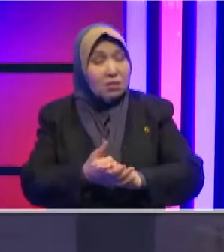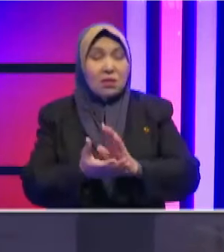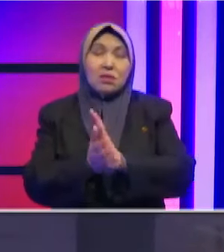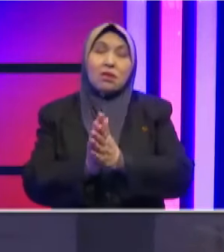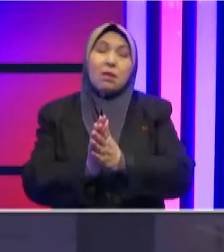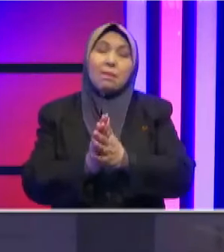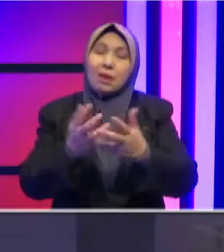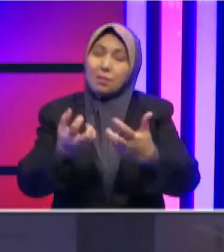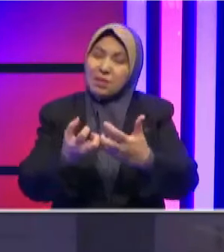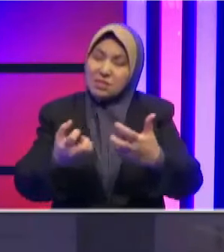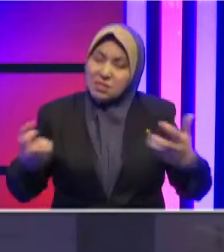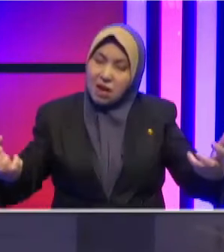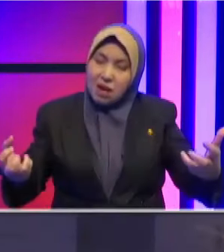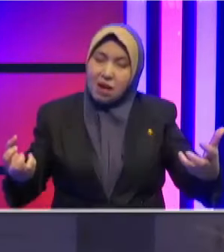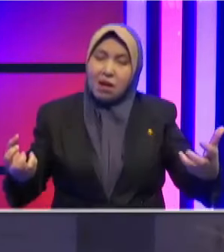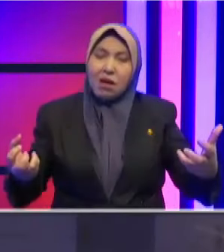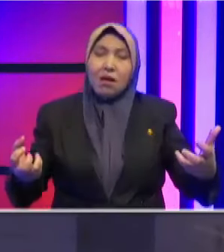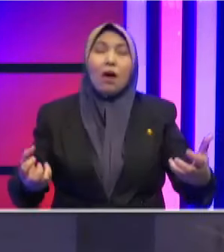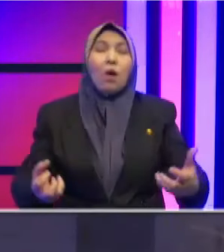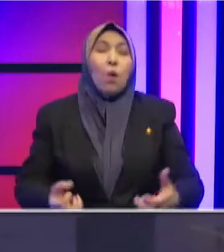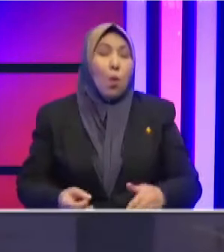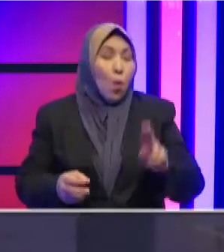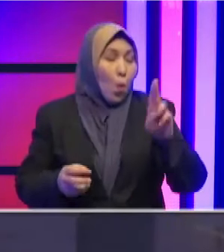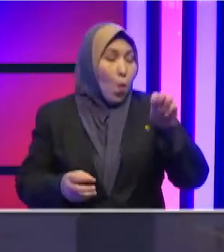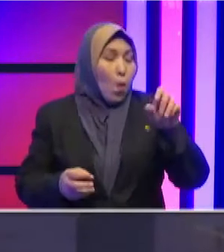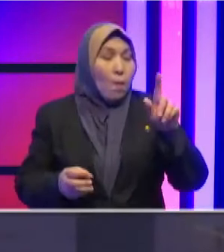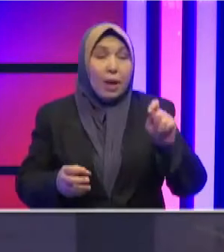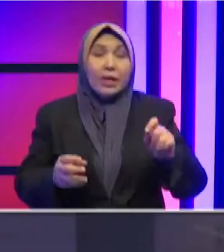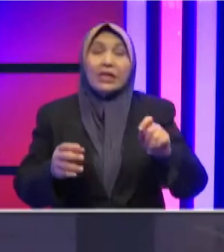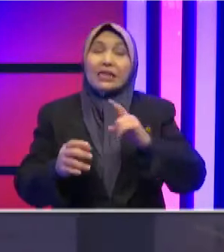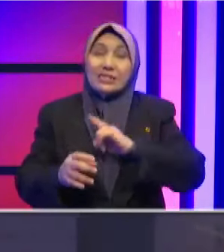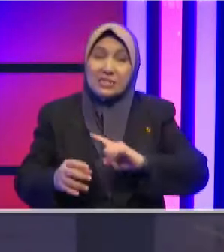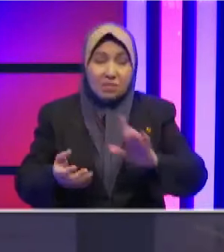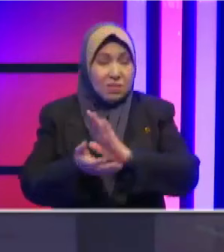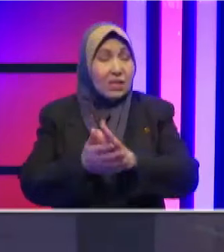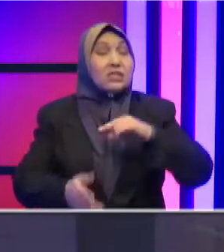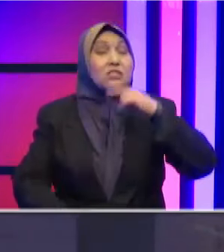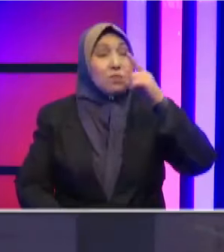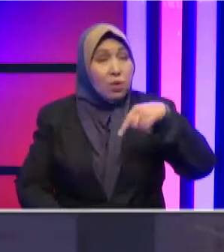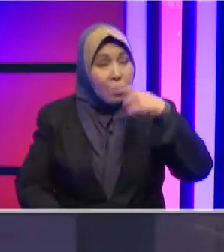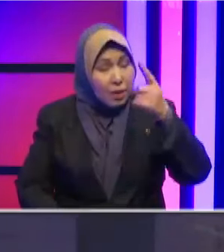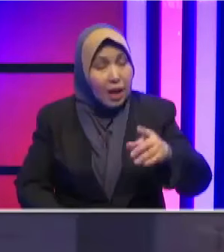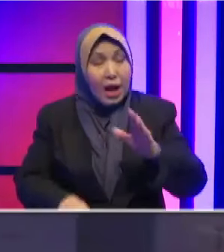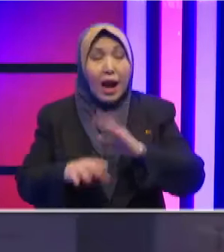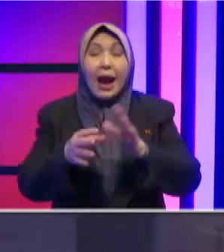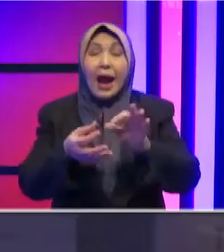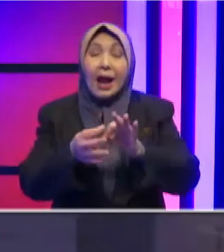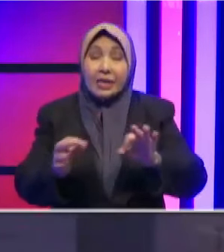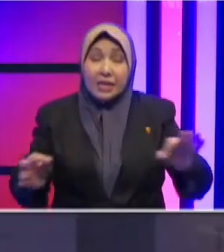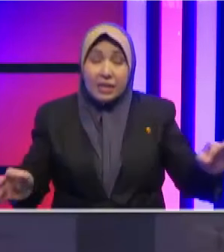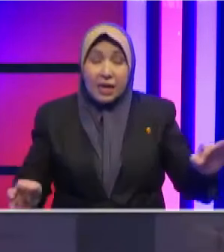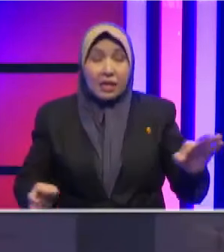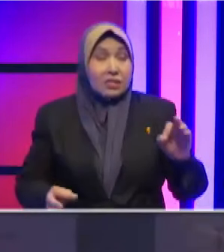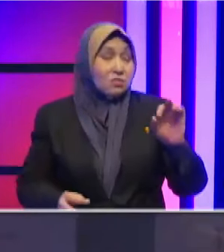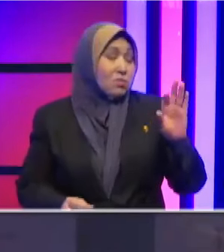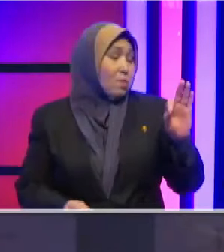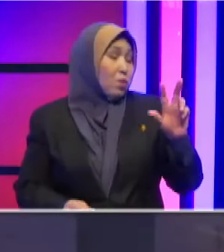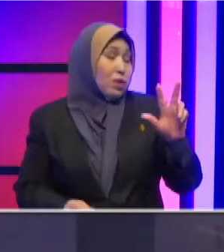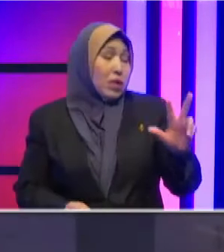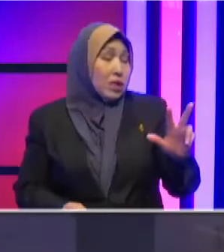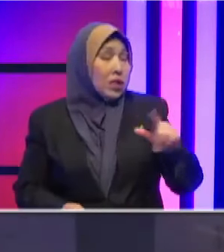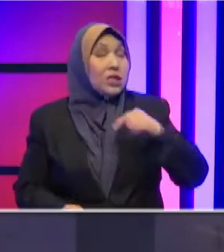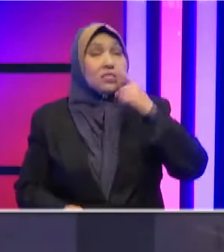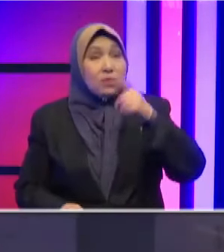umat Islam ini menurut Imam as-shadiq jadi disebutkan pada ayat 93 WhatsApp toko amruhum